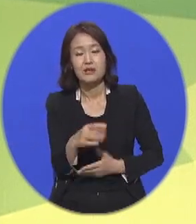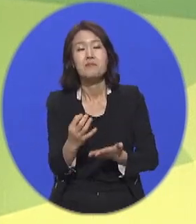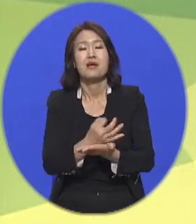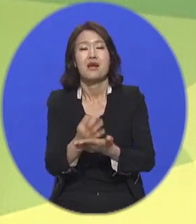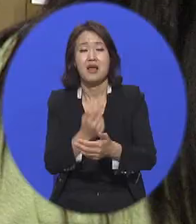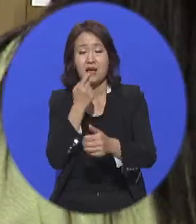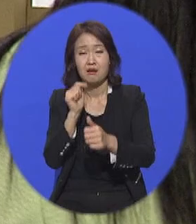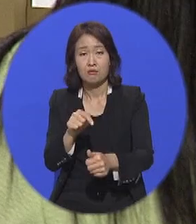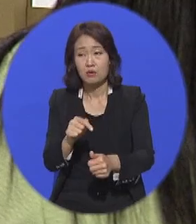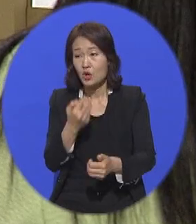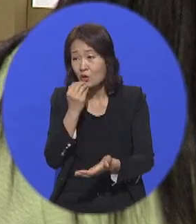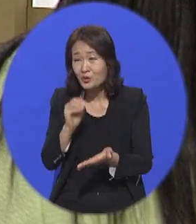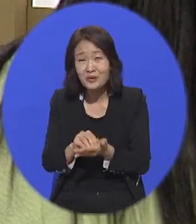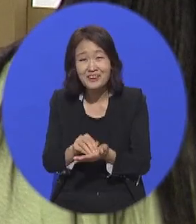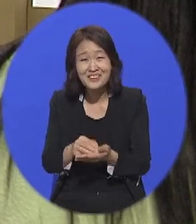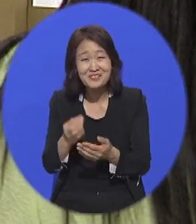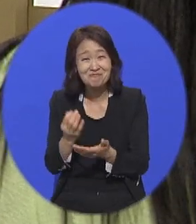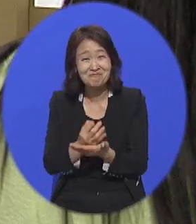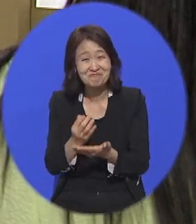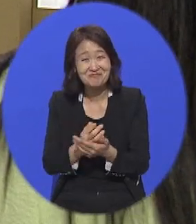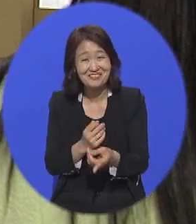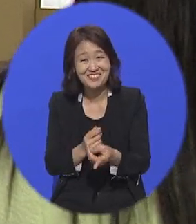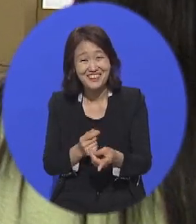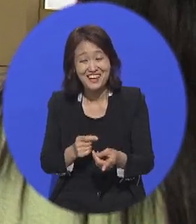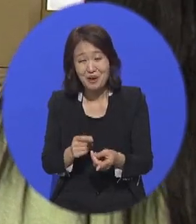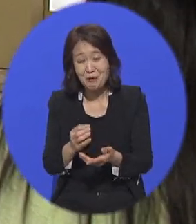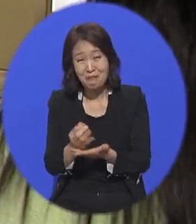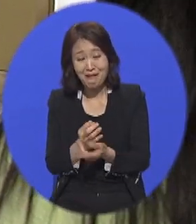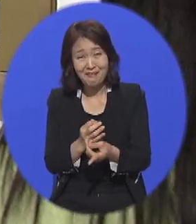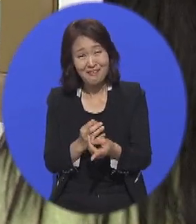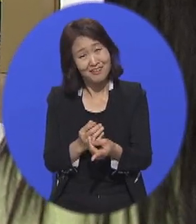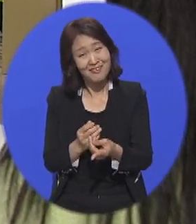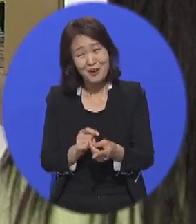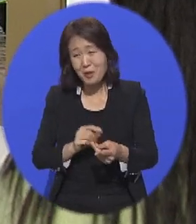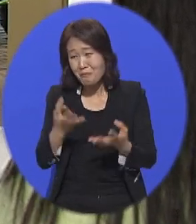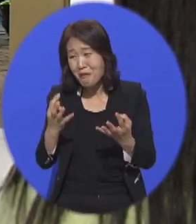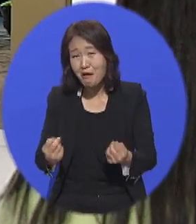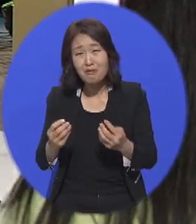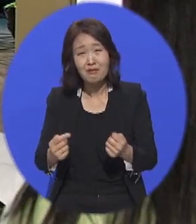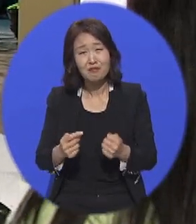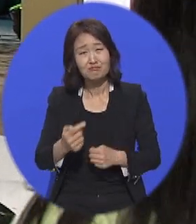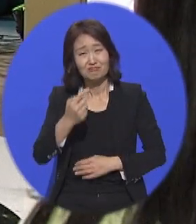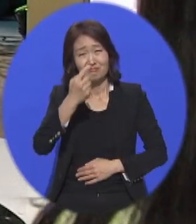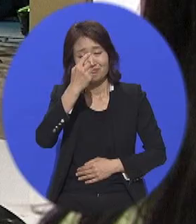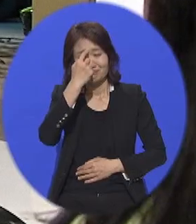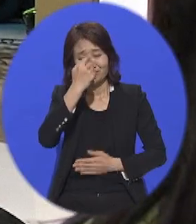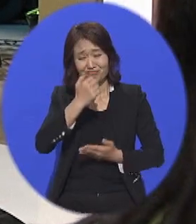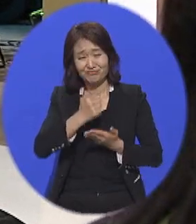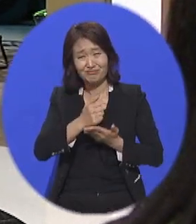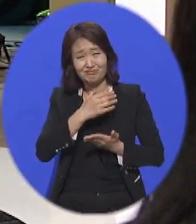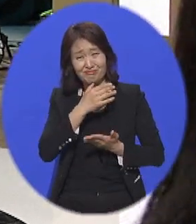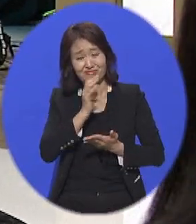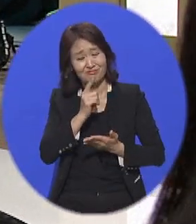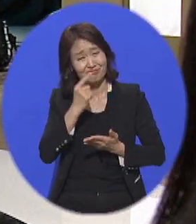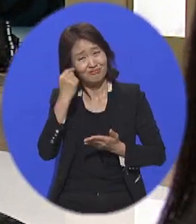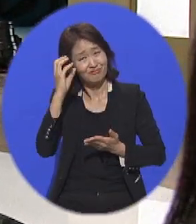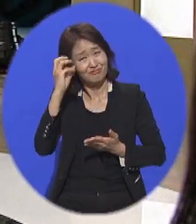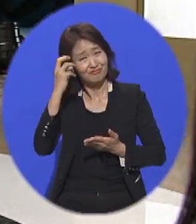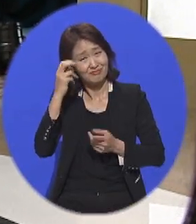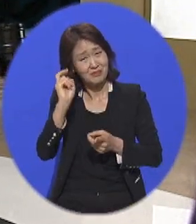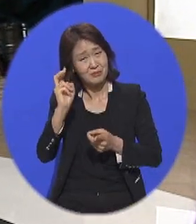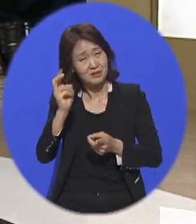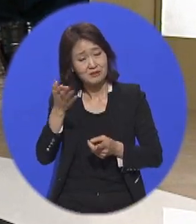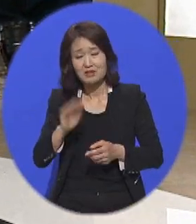팔아라. 이 돌멩이를 팔아라니. 야, 왜 흔한 돌멩이를 갖다가. 아, 이 노승이 약간 좀 정신이 이상해지셨나? 그래도 노승의